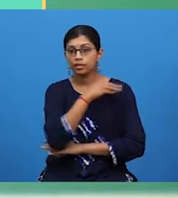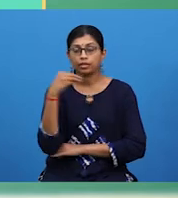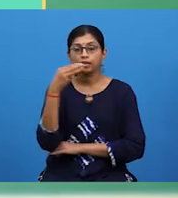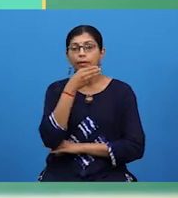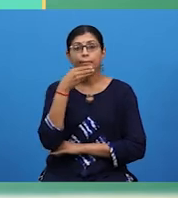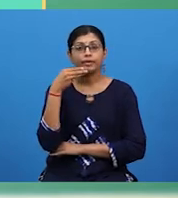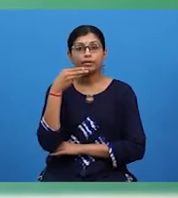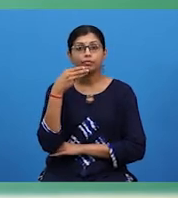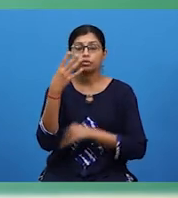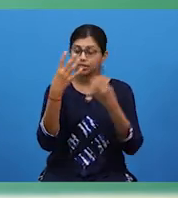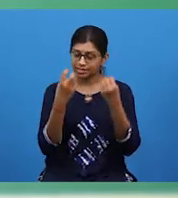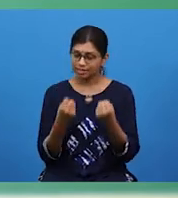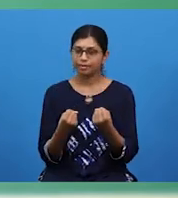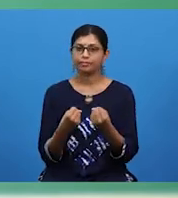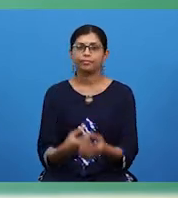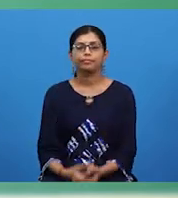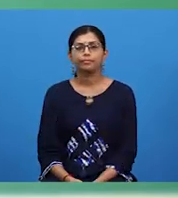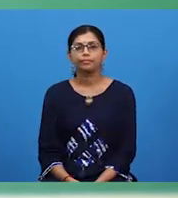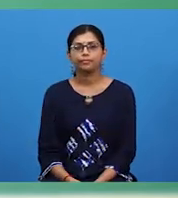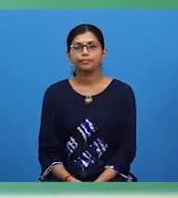bersama dengan air.